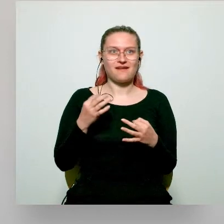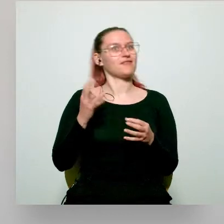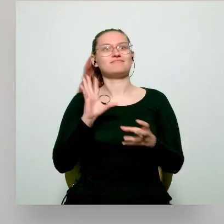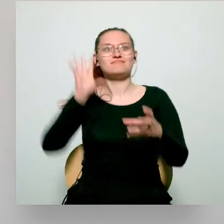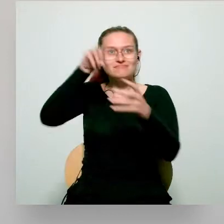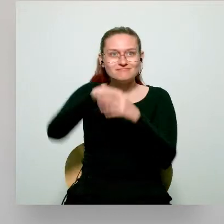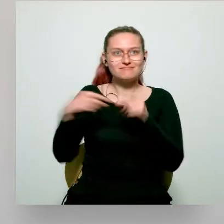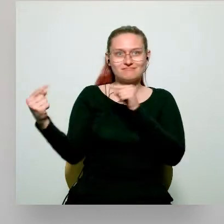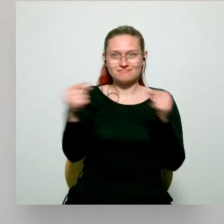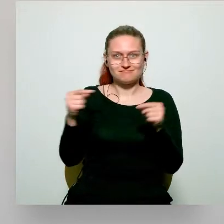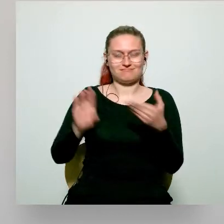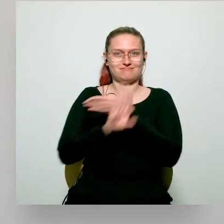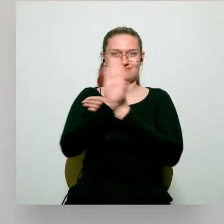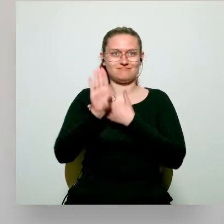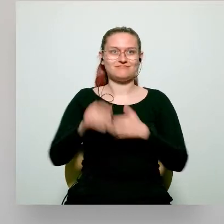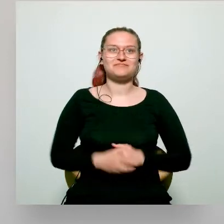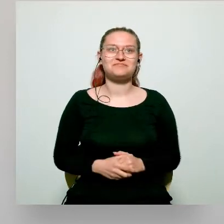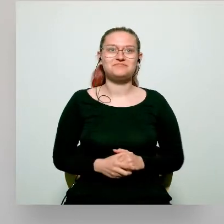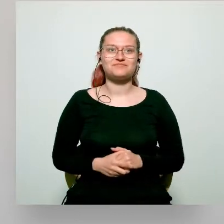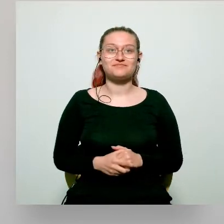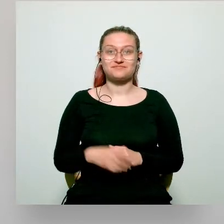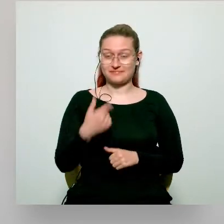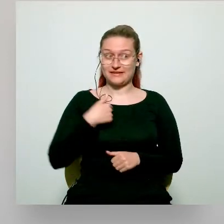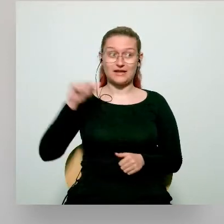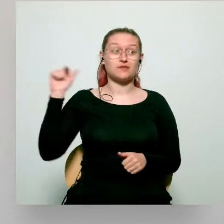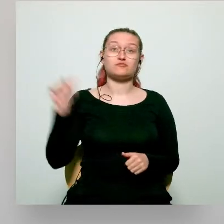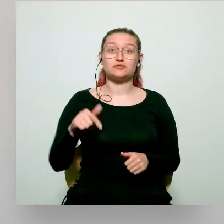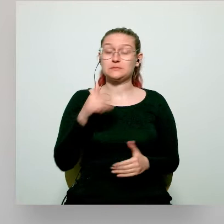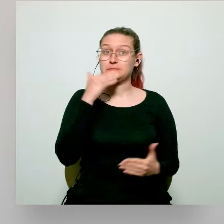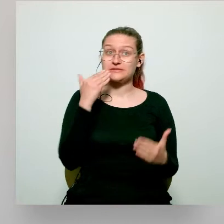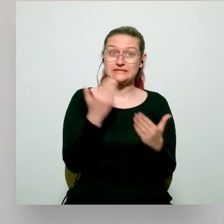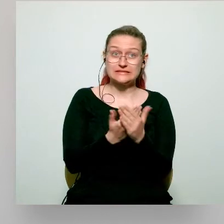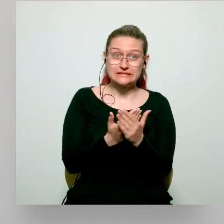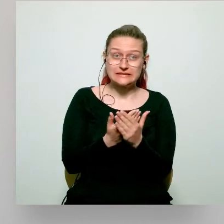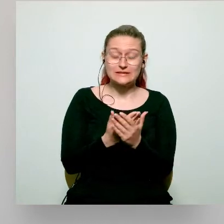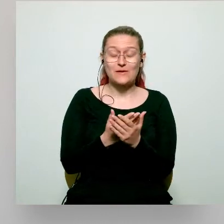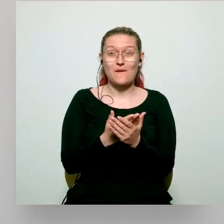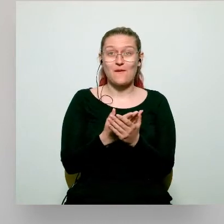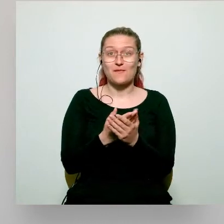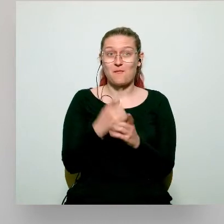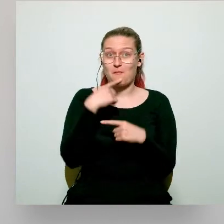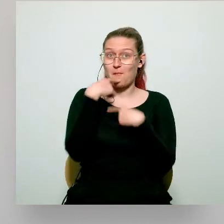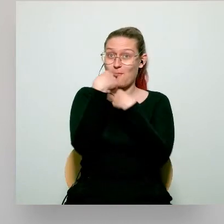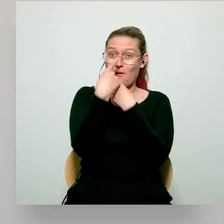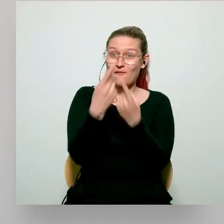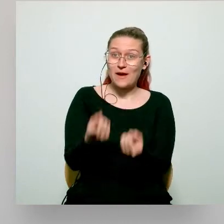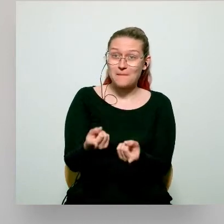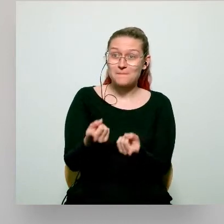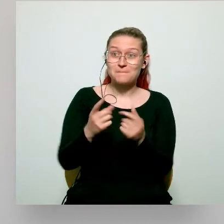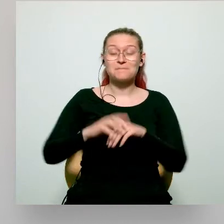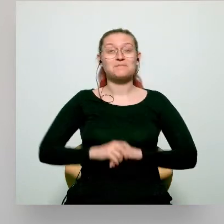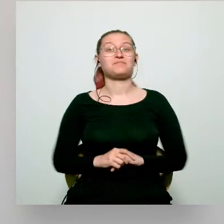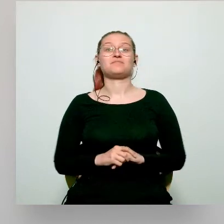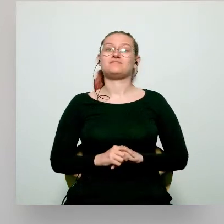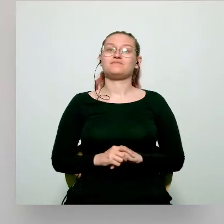występować przed państwem. Chciałbym tutaj uczciwie przyznać się i otwarcie przyznać się, że przez cały ten